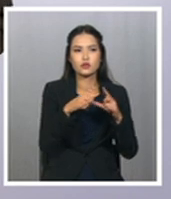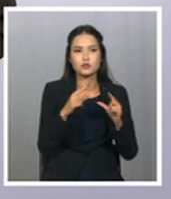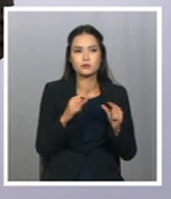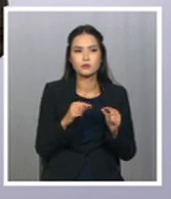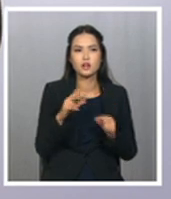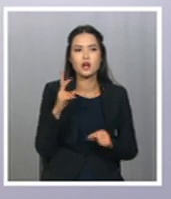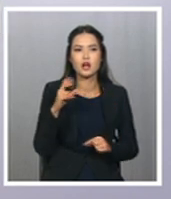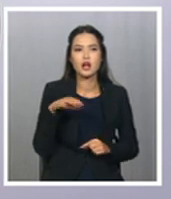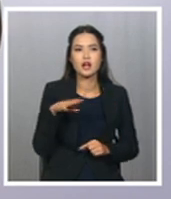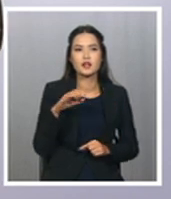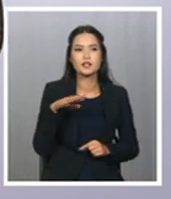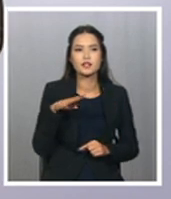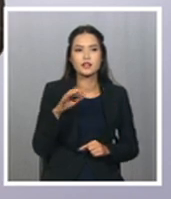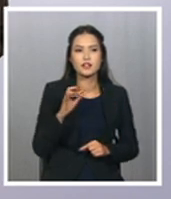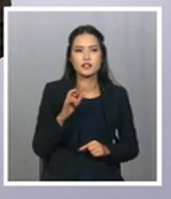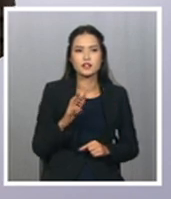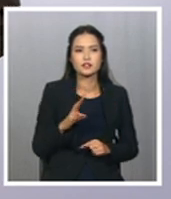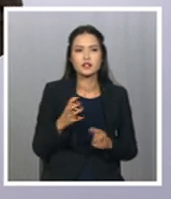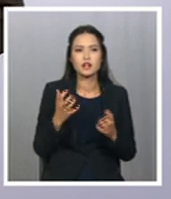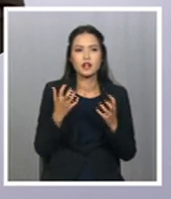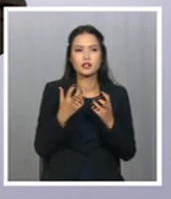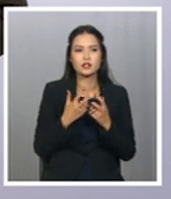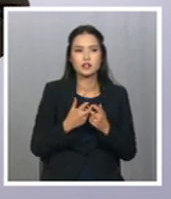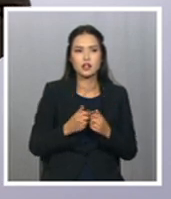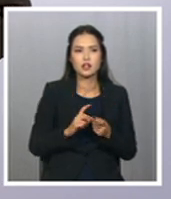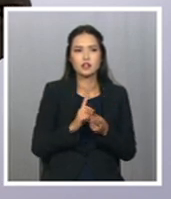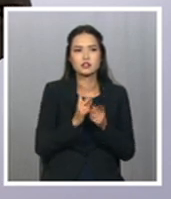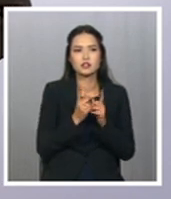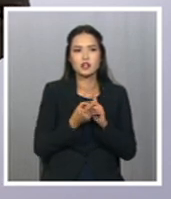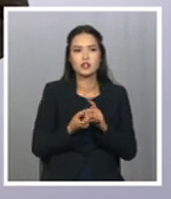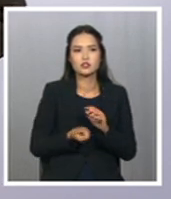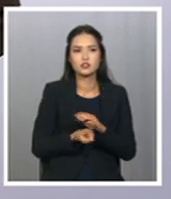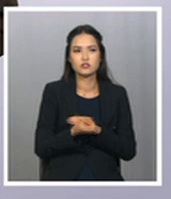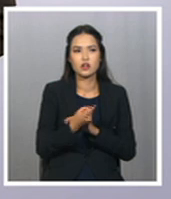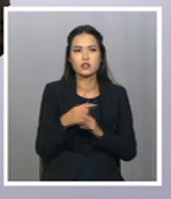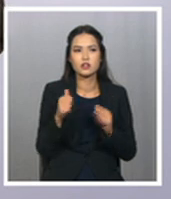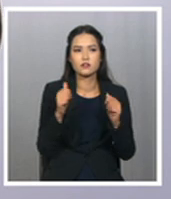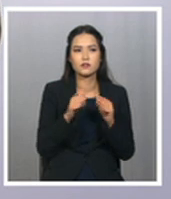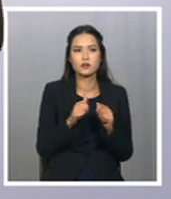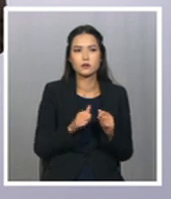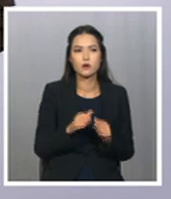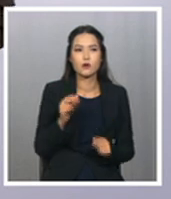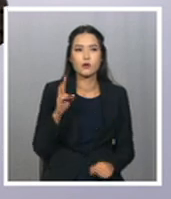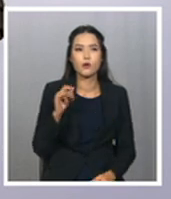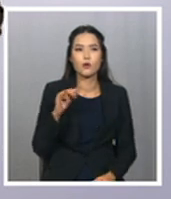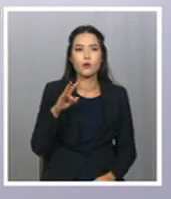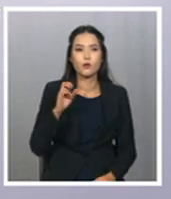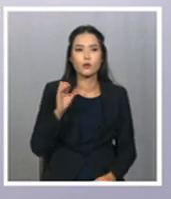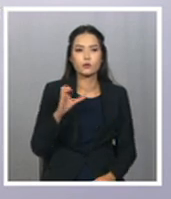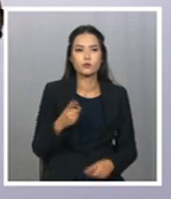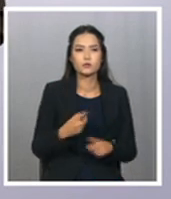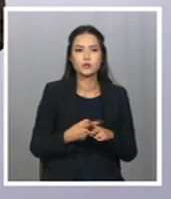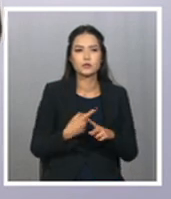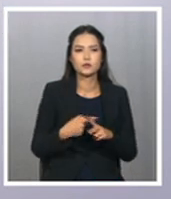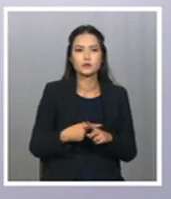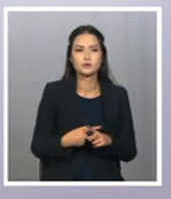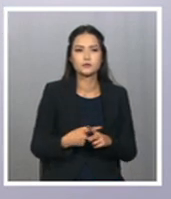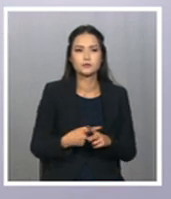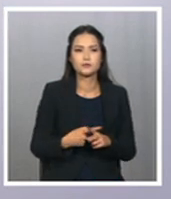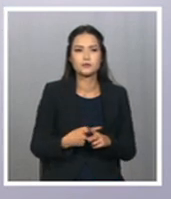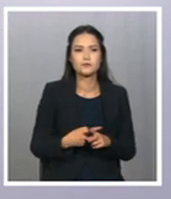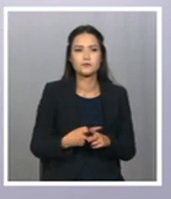бұрышты, катетінен айналдырғанда шығатын фигура конус деп аталады.